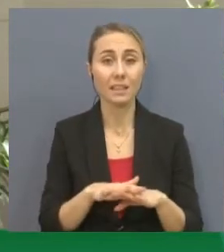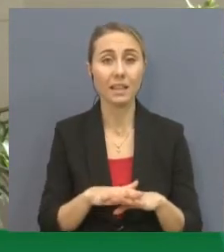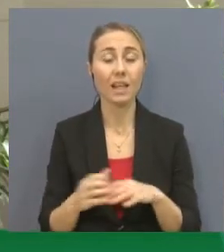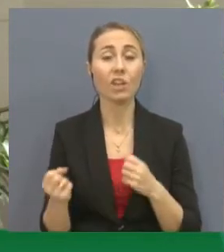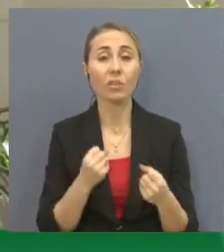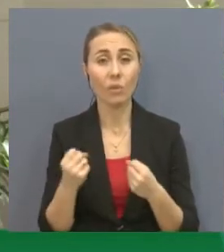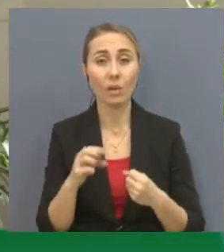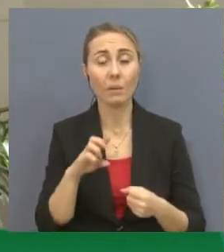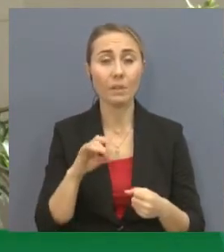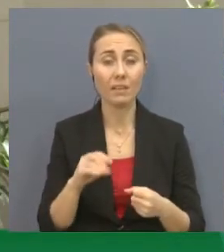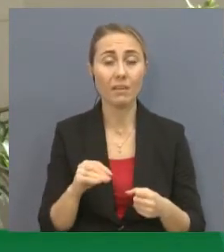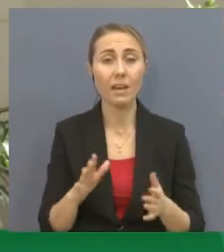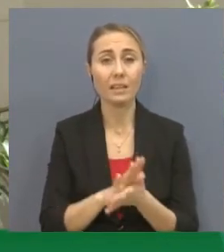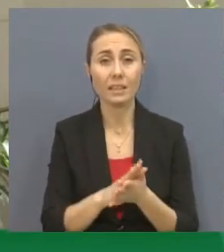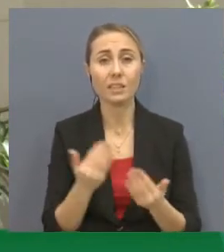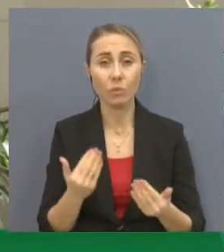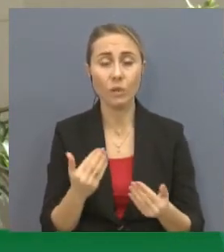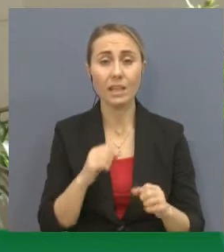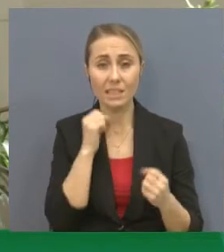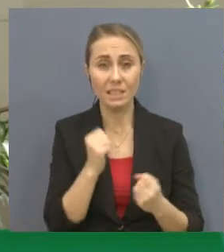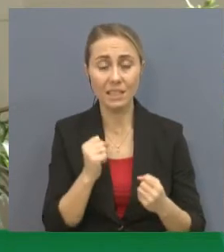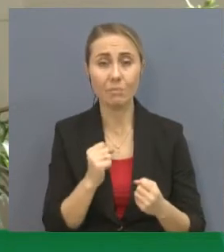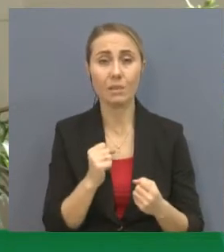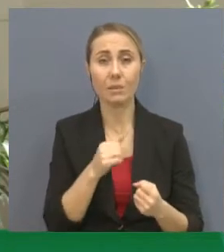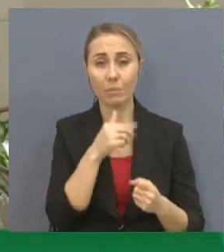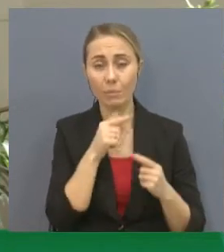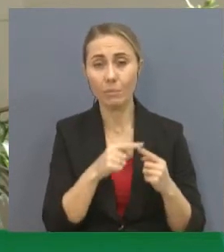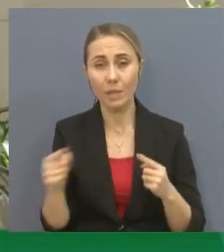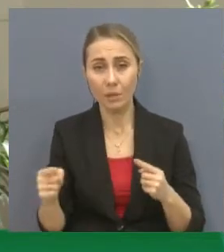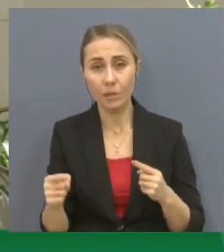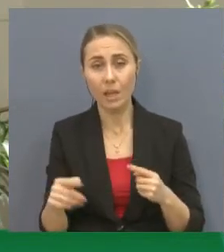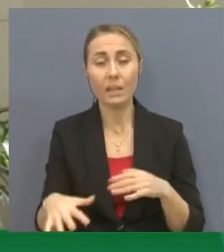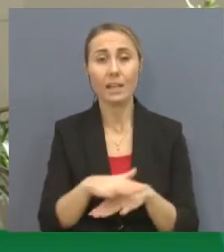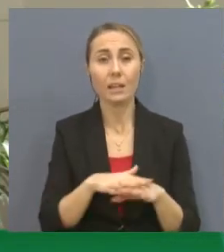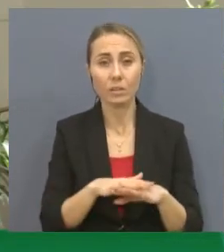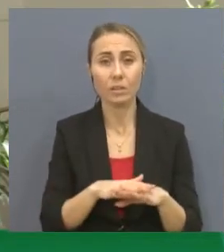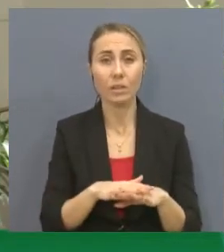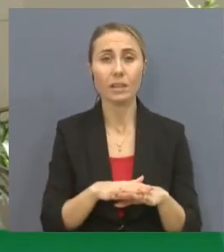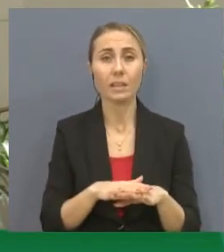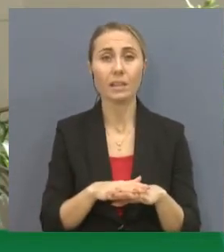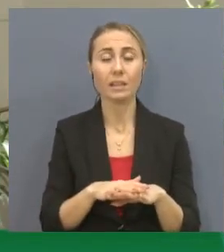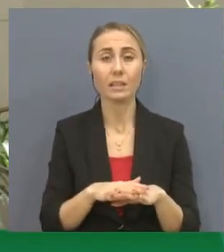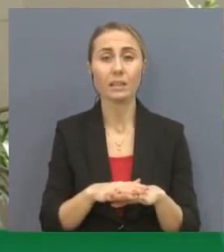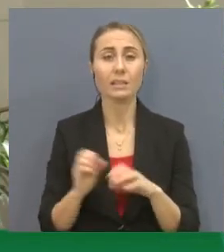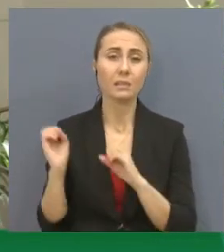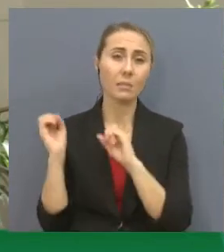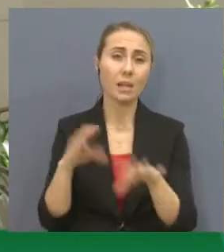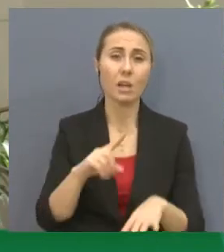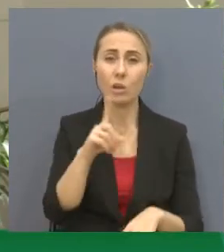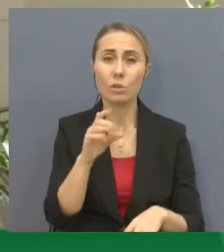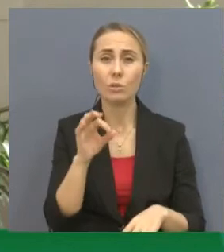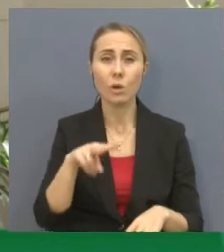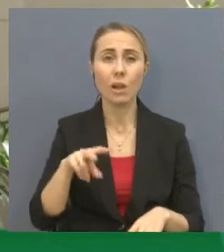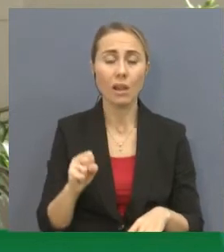бытовые отходы да сегодня зимний период народ загружает контейнера это зала